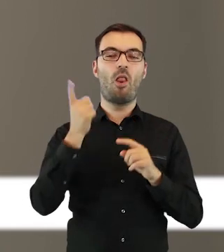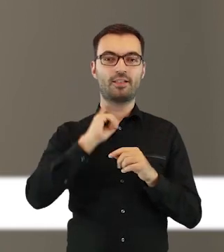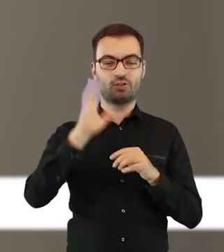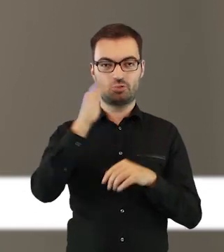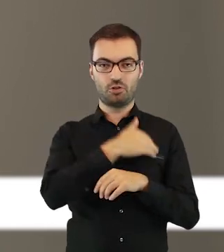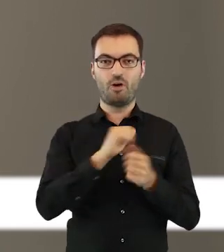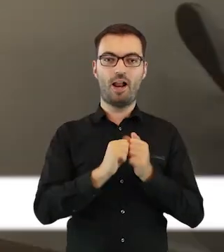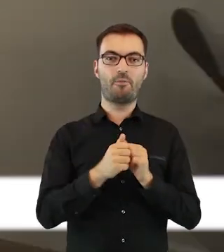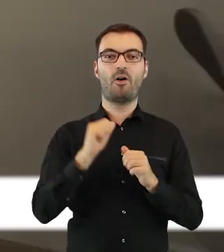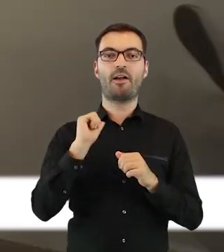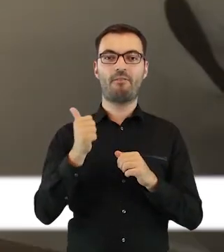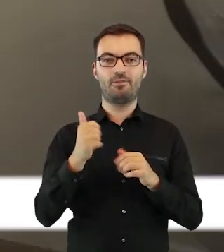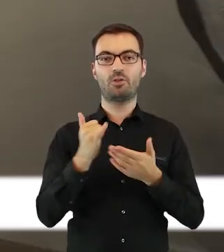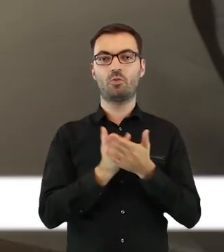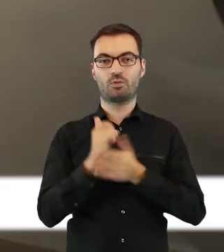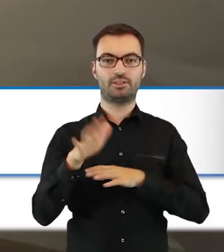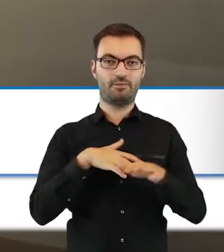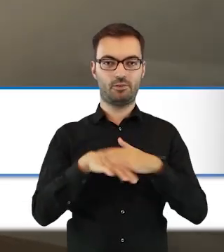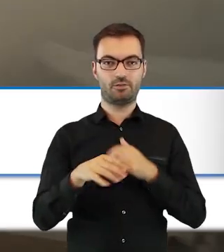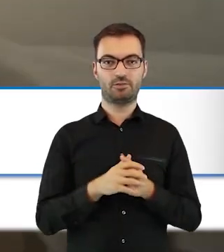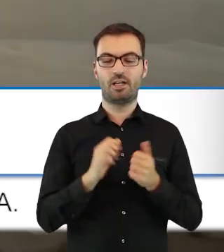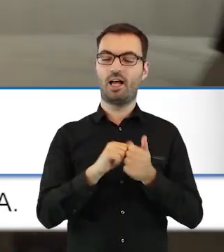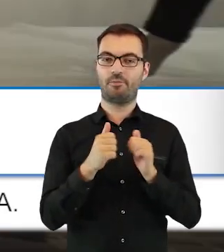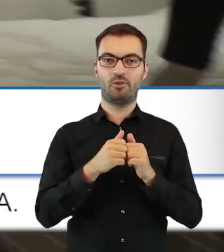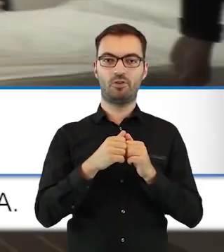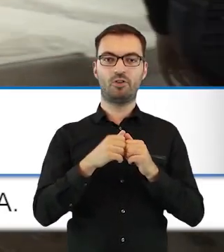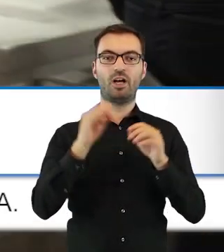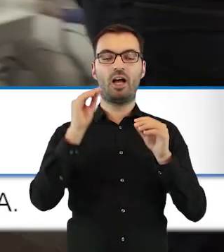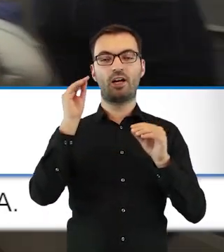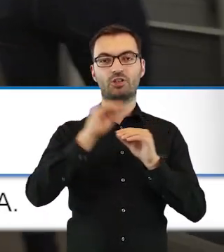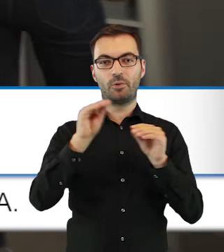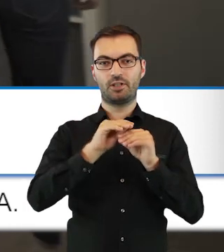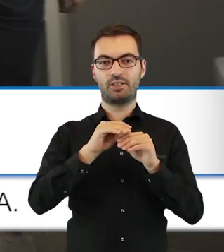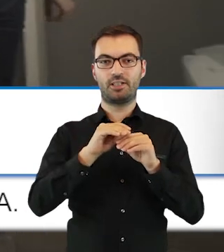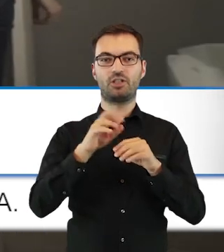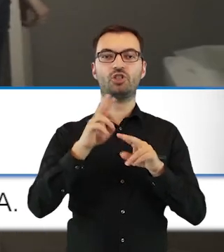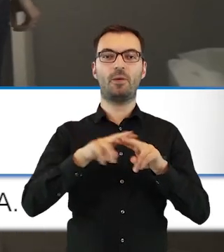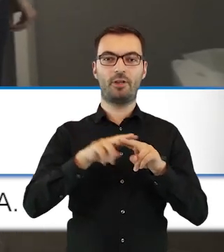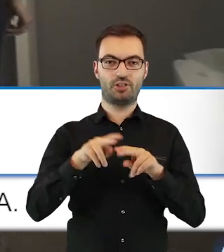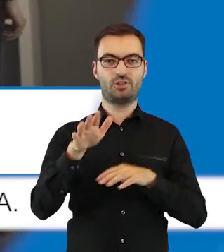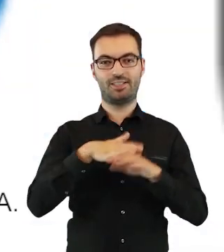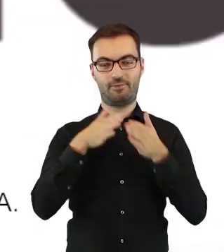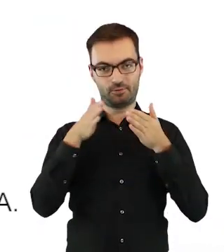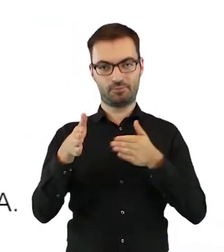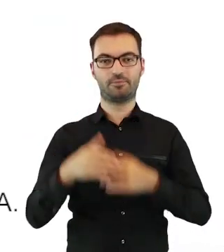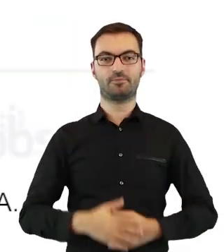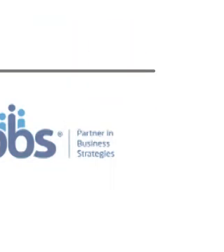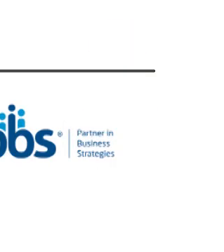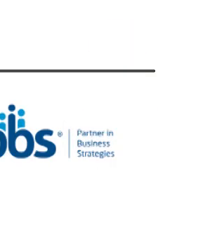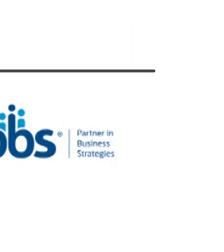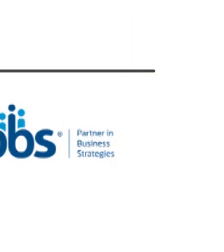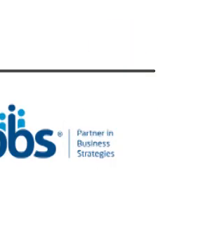policyjnej lub w ramach kwalifikacyjnego kursu zawodowego, czy w ramach kształcenia rzemieślniczego w zawodzie kosmetyczka.